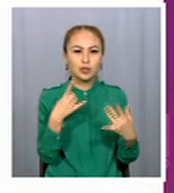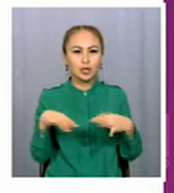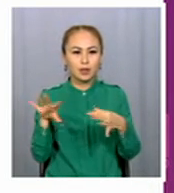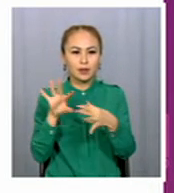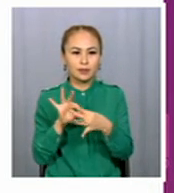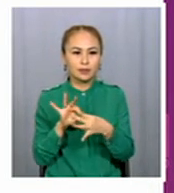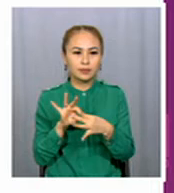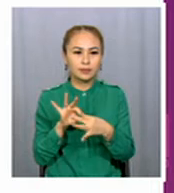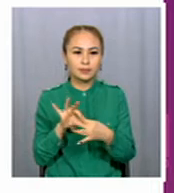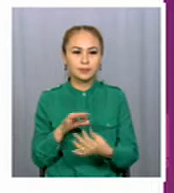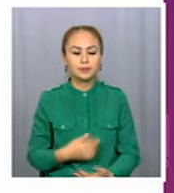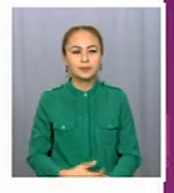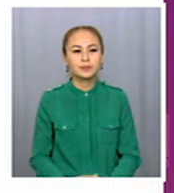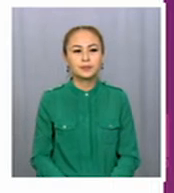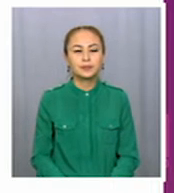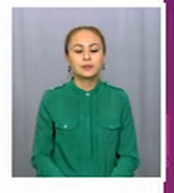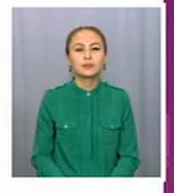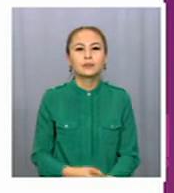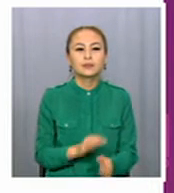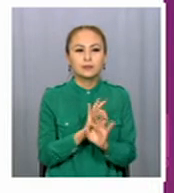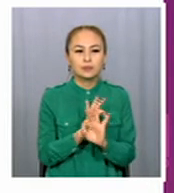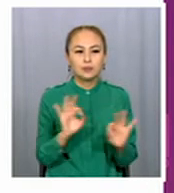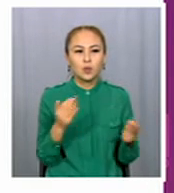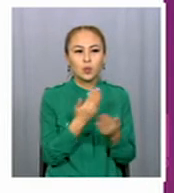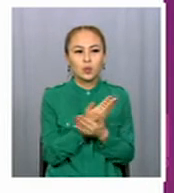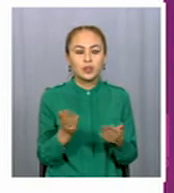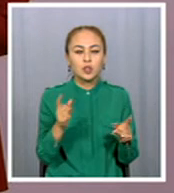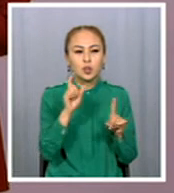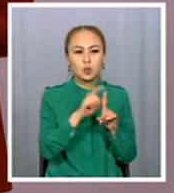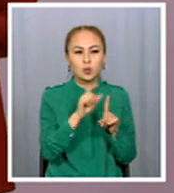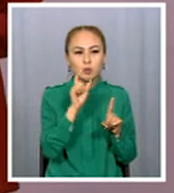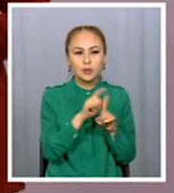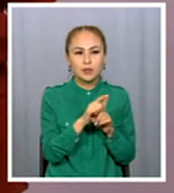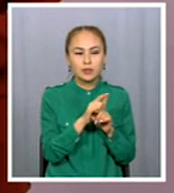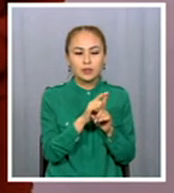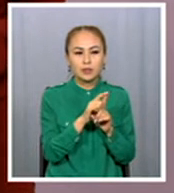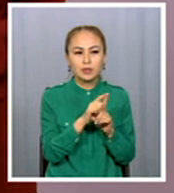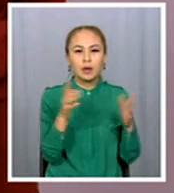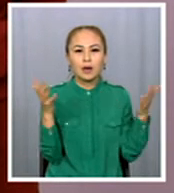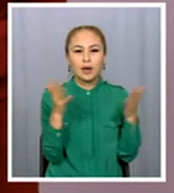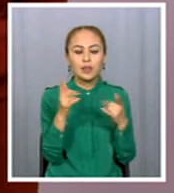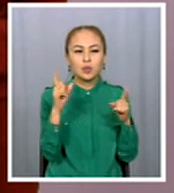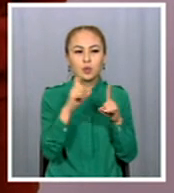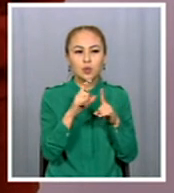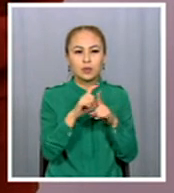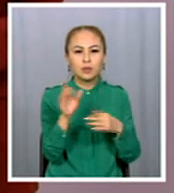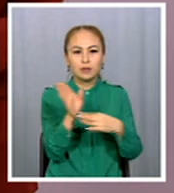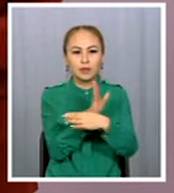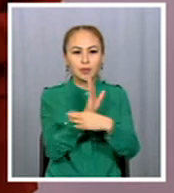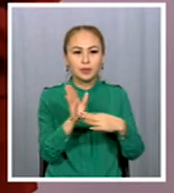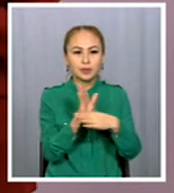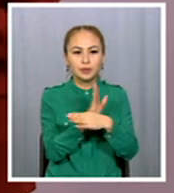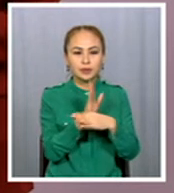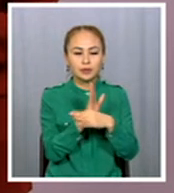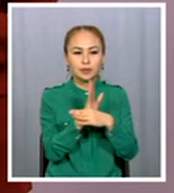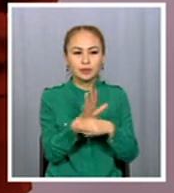жалғады. Жарайсыңдар, осы сөздер қай сөз табы?